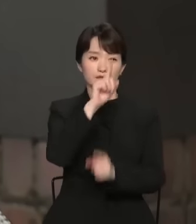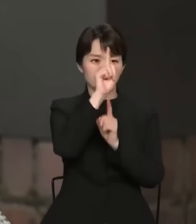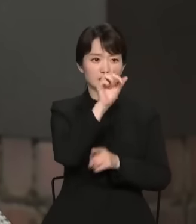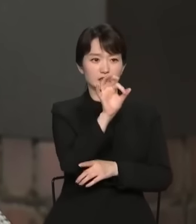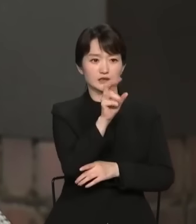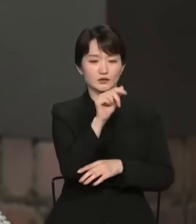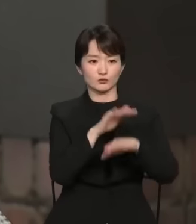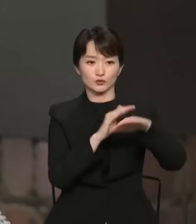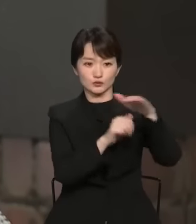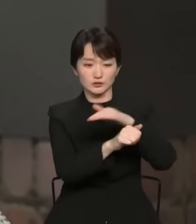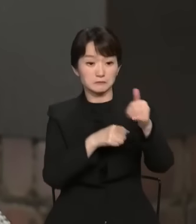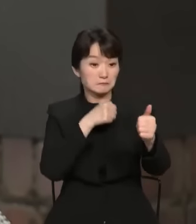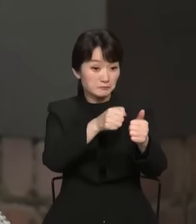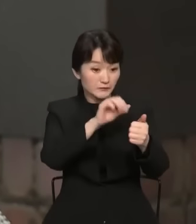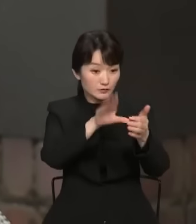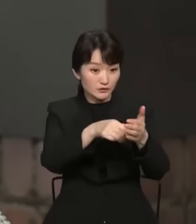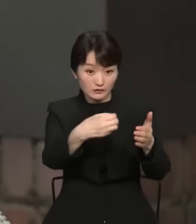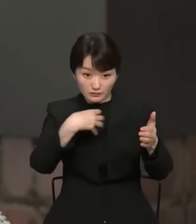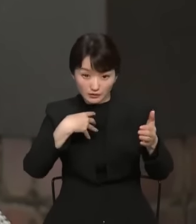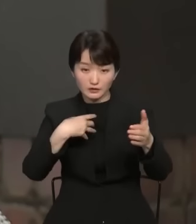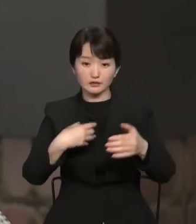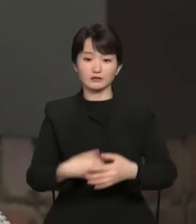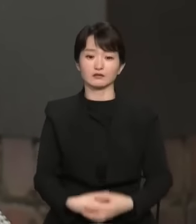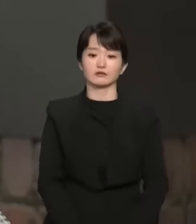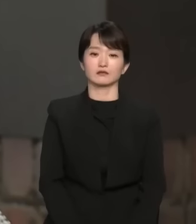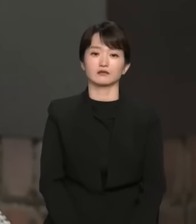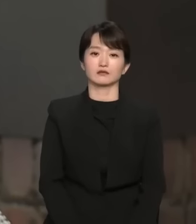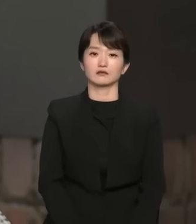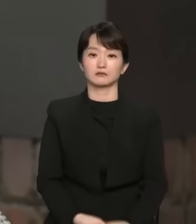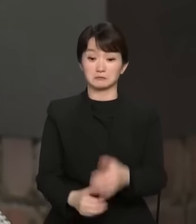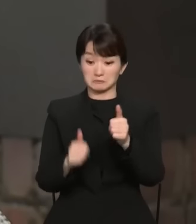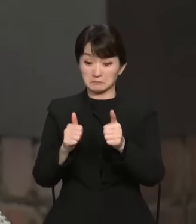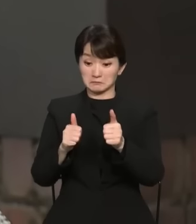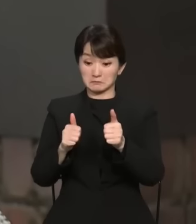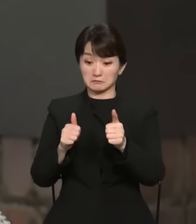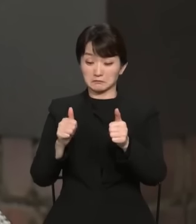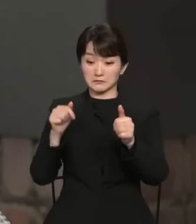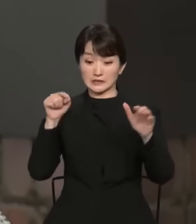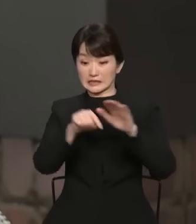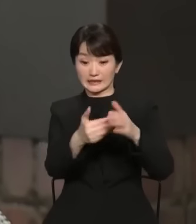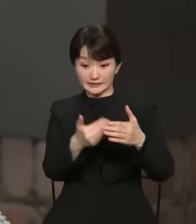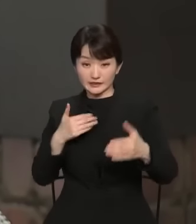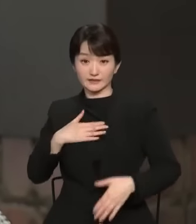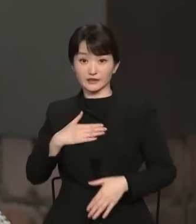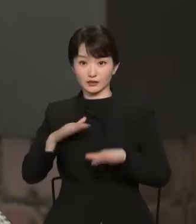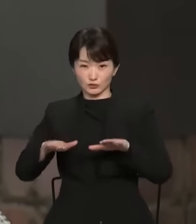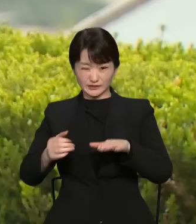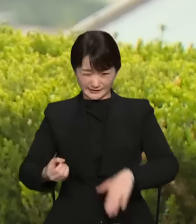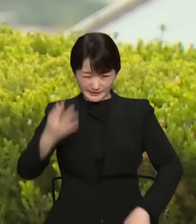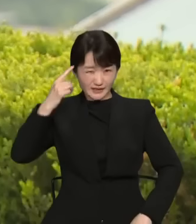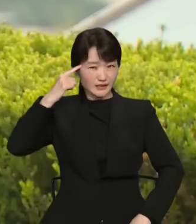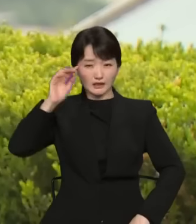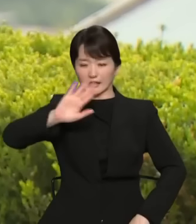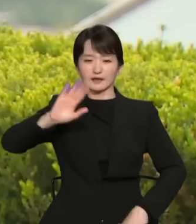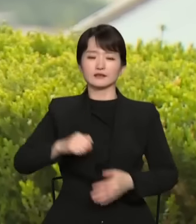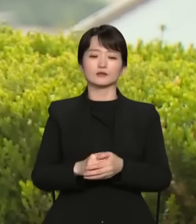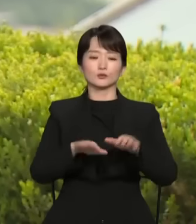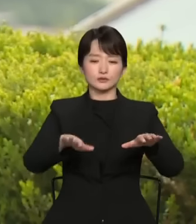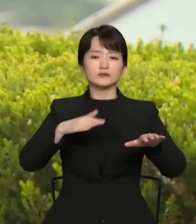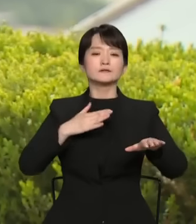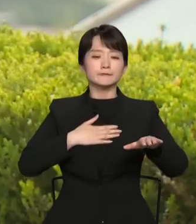선수를 인터뷰했을 때 이영표 선수가 뭐라고 했냐면 경기장에 나가기 전에 내가 오늘 이겨야지 이런 생각보다 오늘은